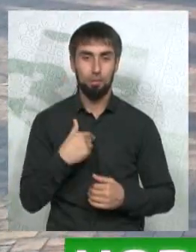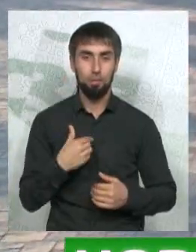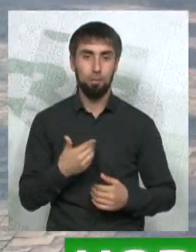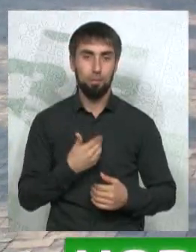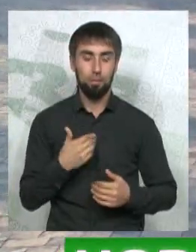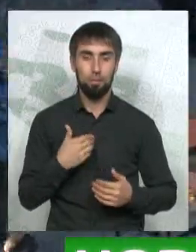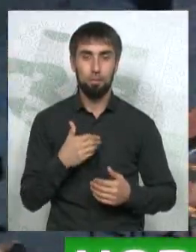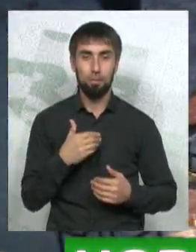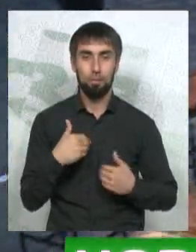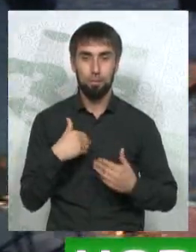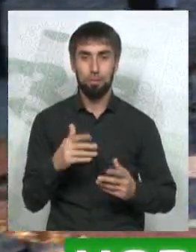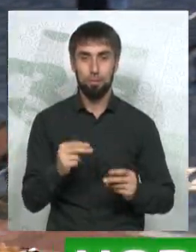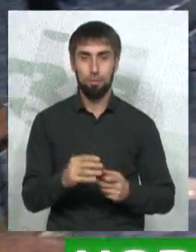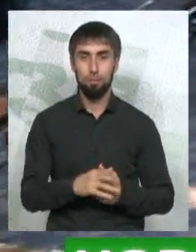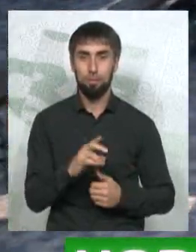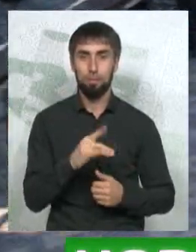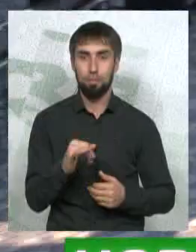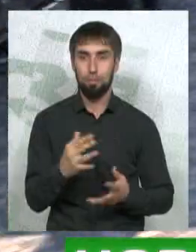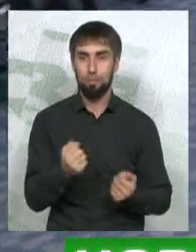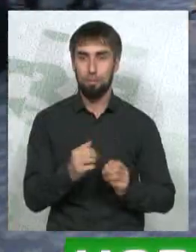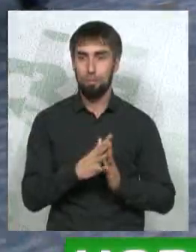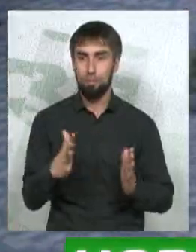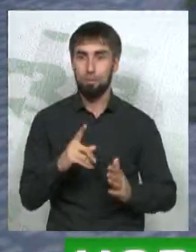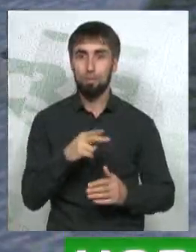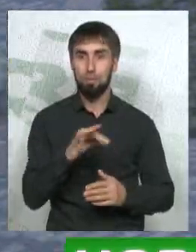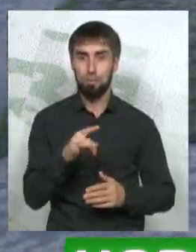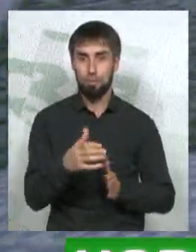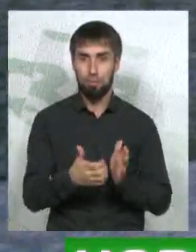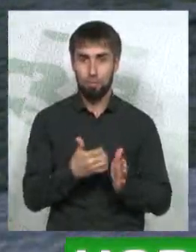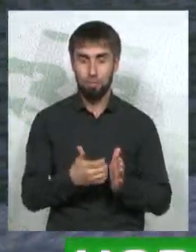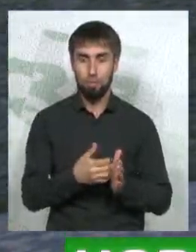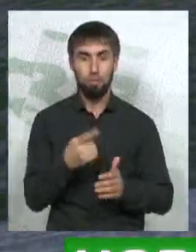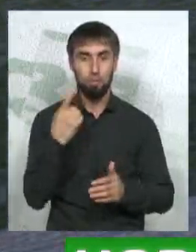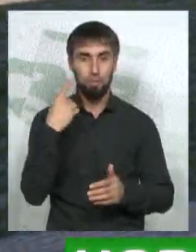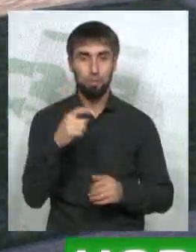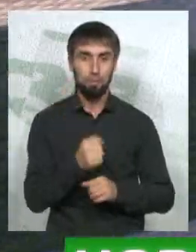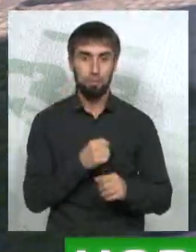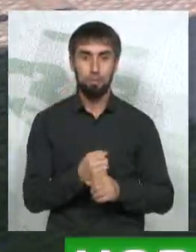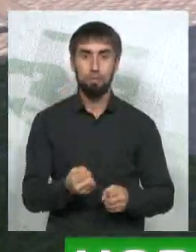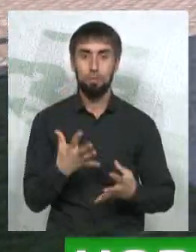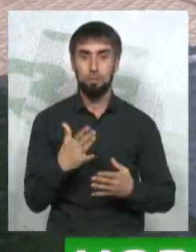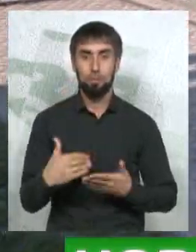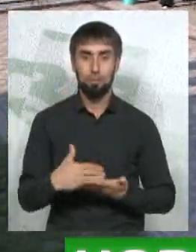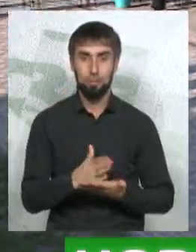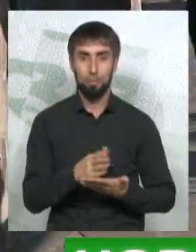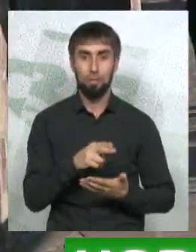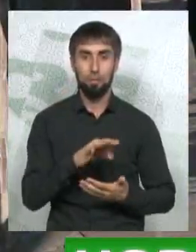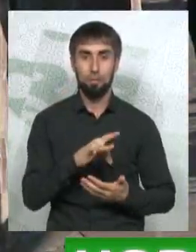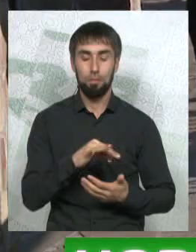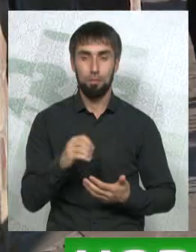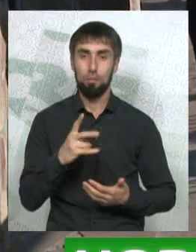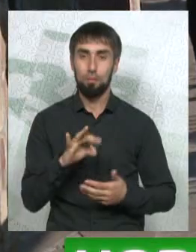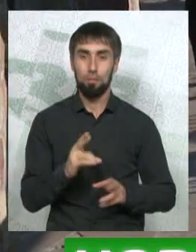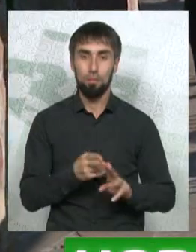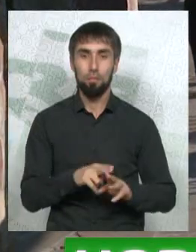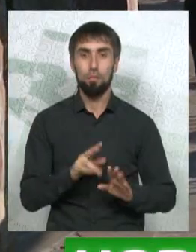желаю удачи. Брауни получается настолько большим, что даже не хватило двора. Организаторы сделали несколько поворотов пирожного, но